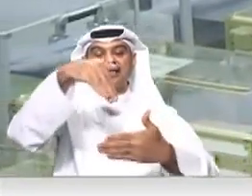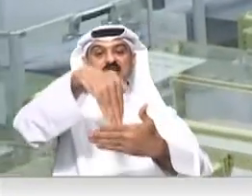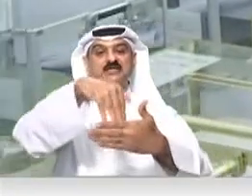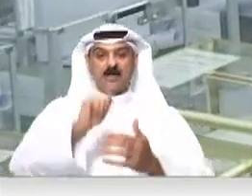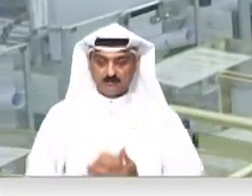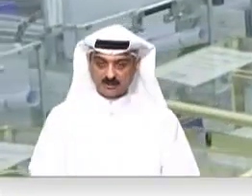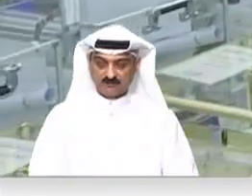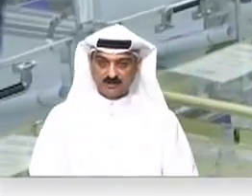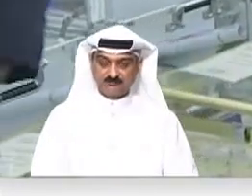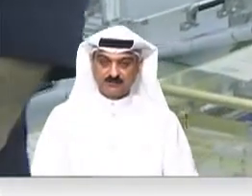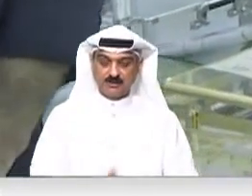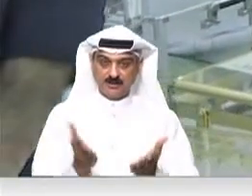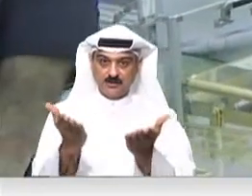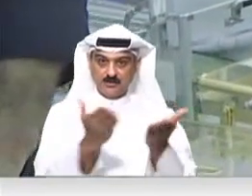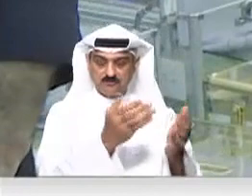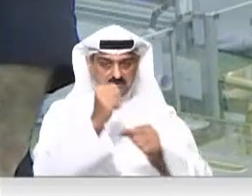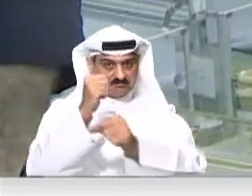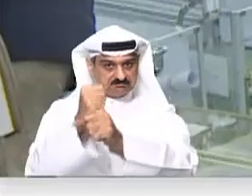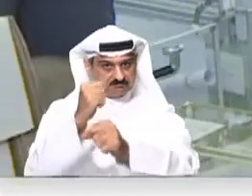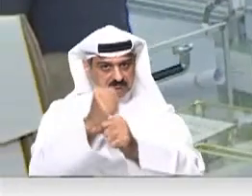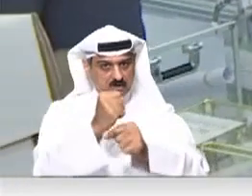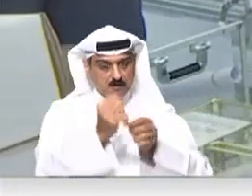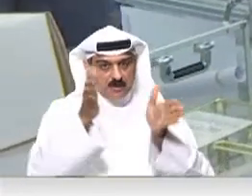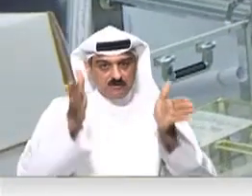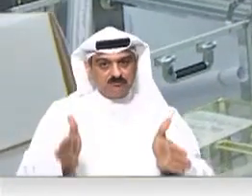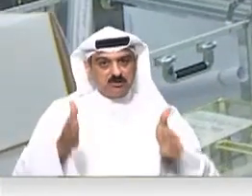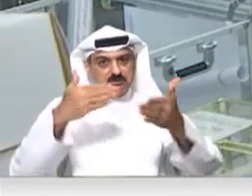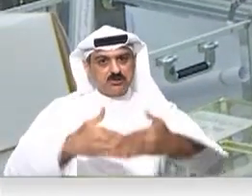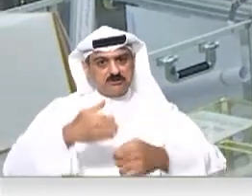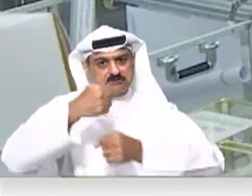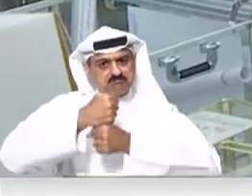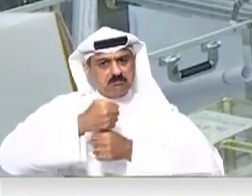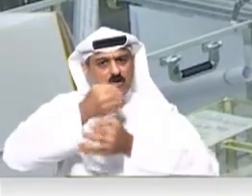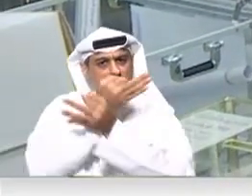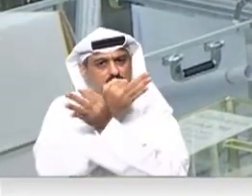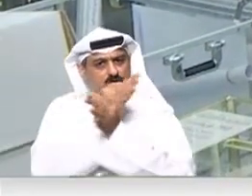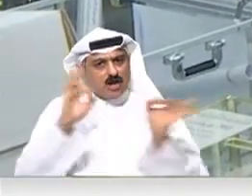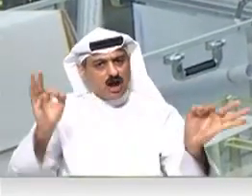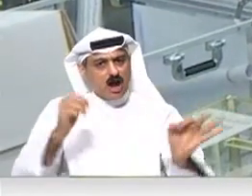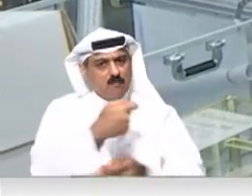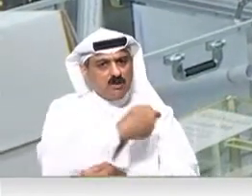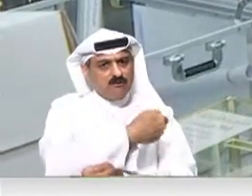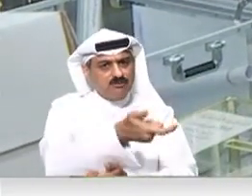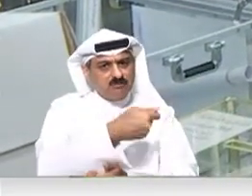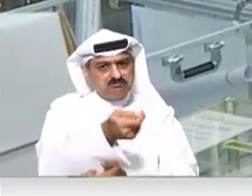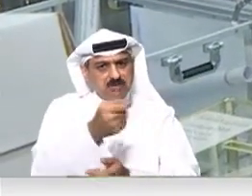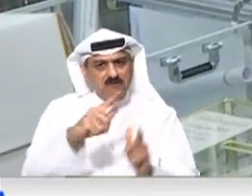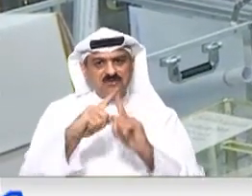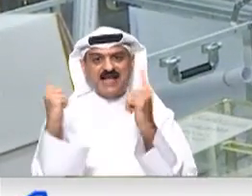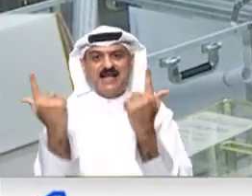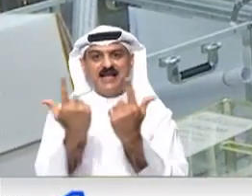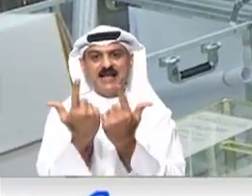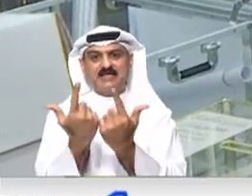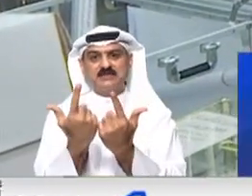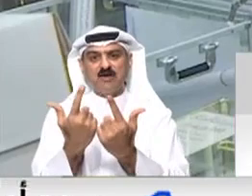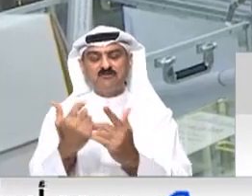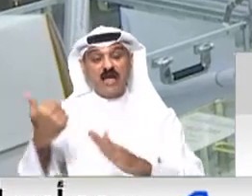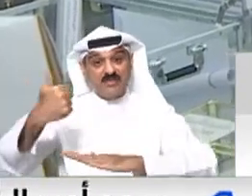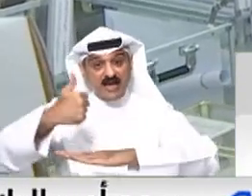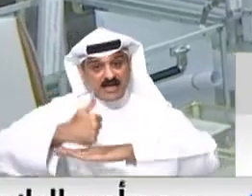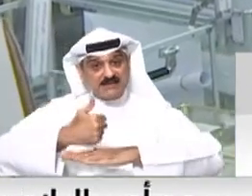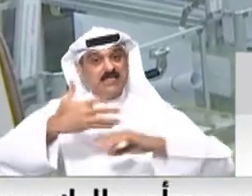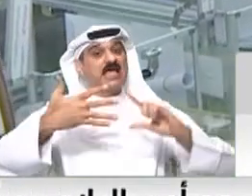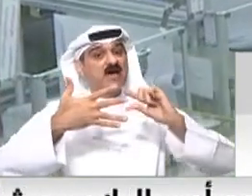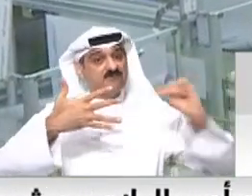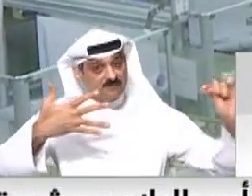الداخلية، وعملية تجهيز هذه الصناديق حسب كل لجنة، سواء كانت هذه اللجنة الأصلية أو لجنة